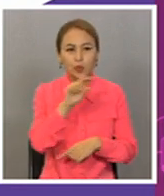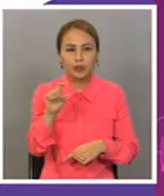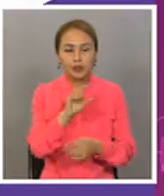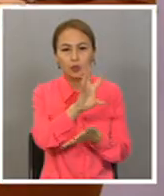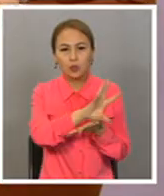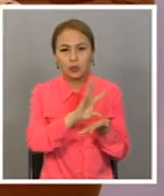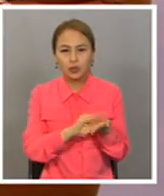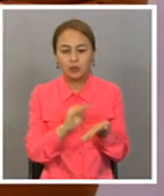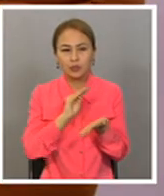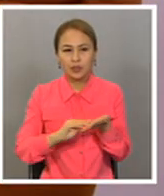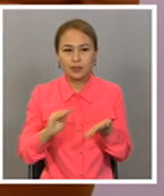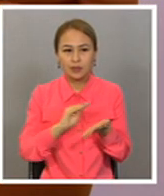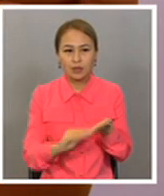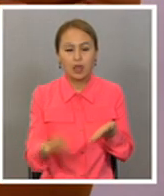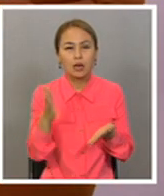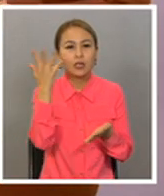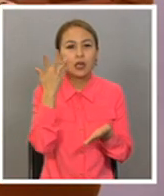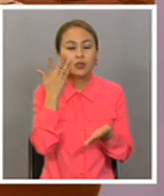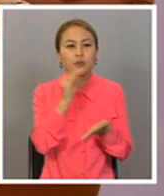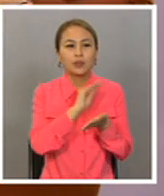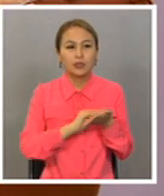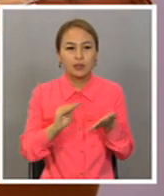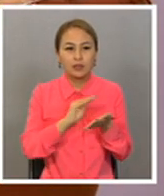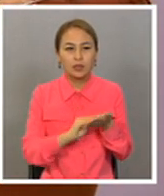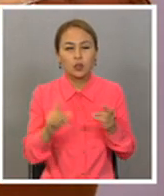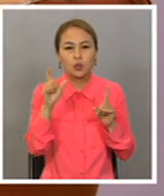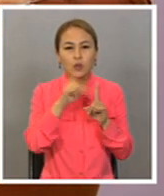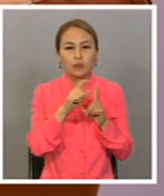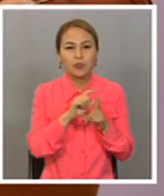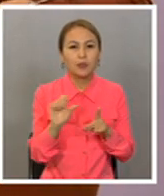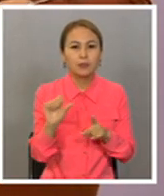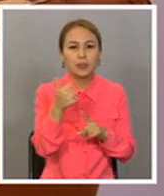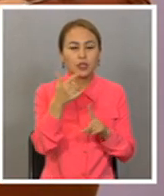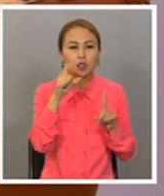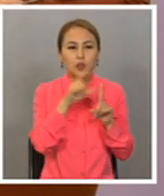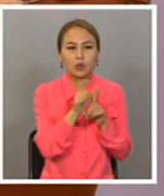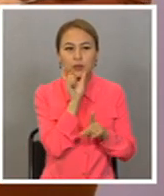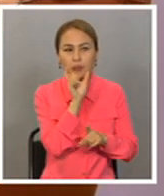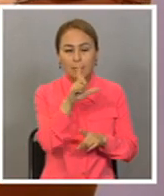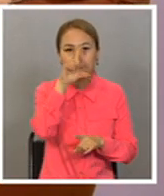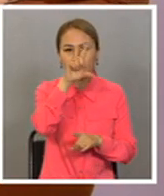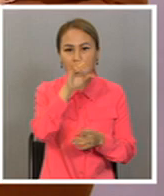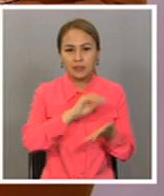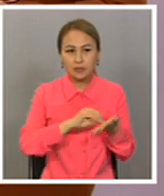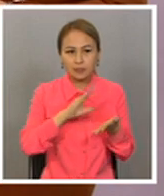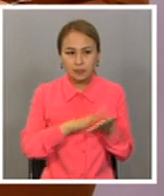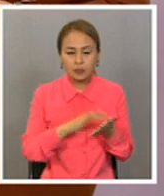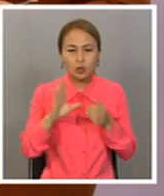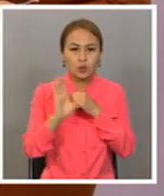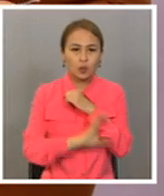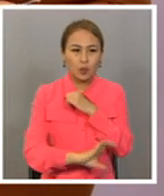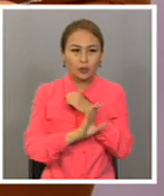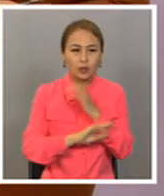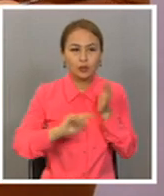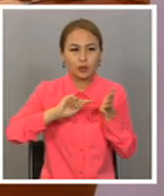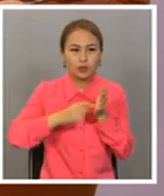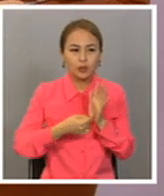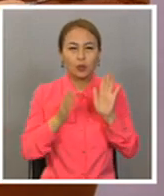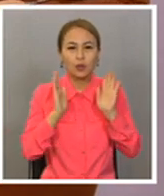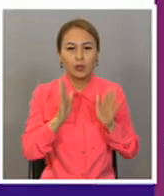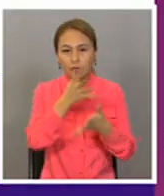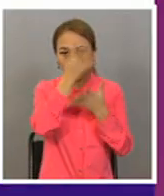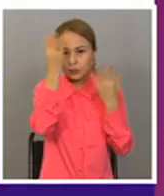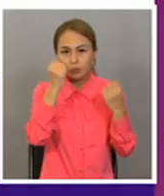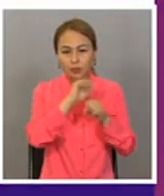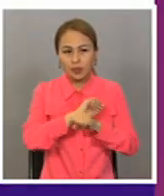жазыңдар. Жазу кезінде сөйлемнің бірінші сөзі бас әріппен жазылып, соңына нүкте қойылатынын